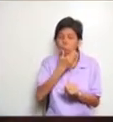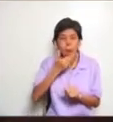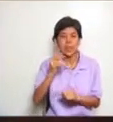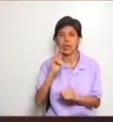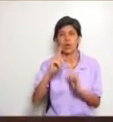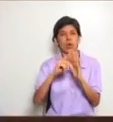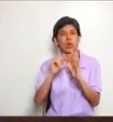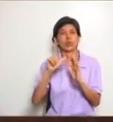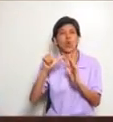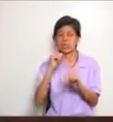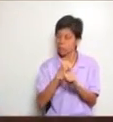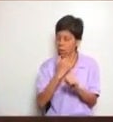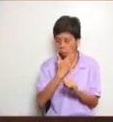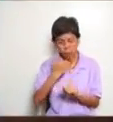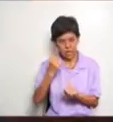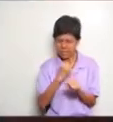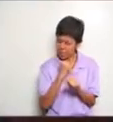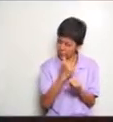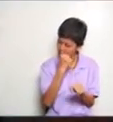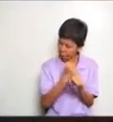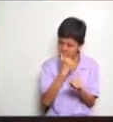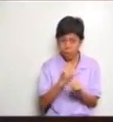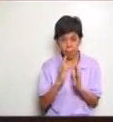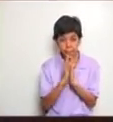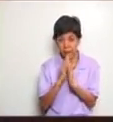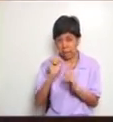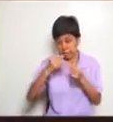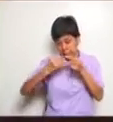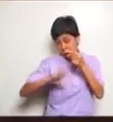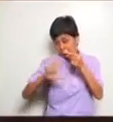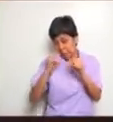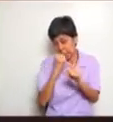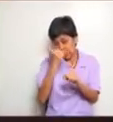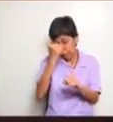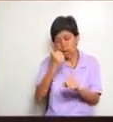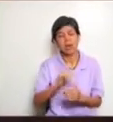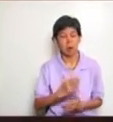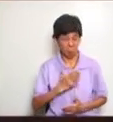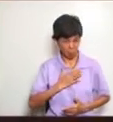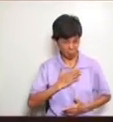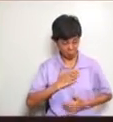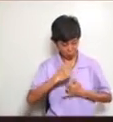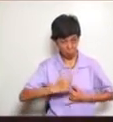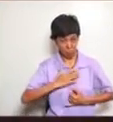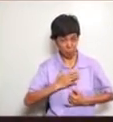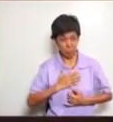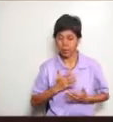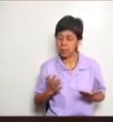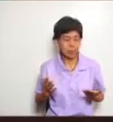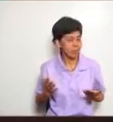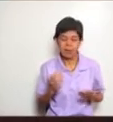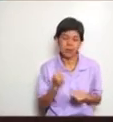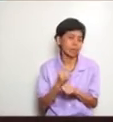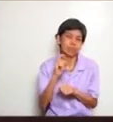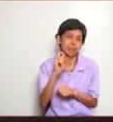กุศ olhoกรมคือละชั่วกัทำดีถาละชั่วใครภือศิญนาได้เยี่ยมสุดondแต่ผมสวภาพกระจอบอย่